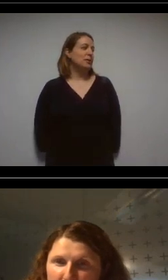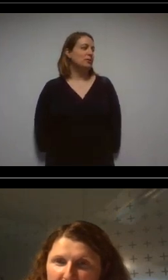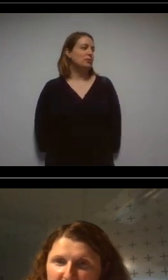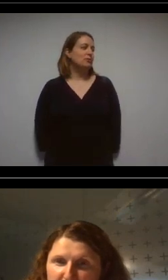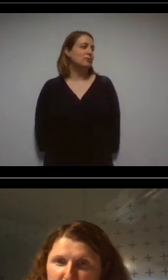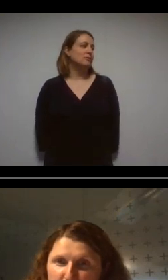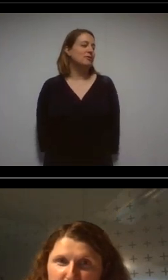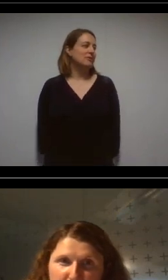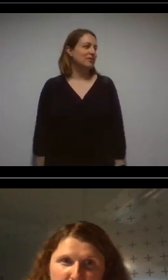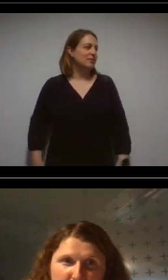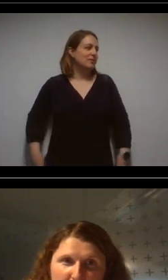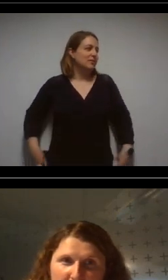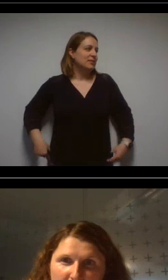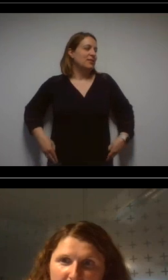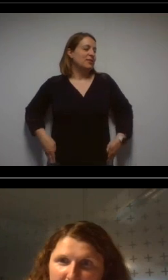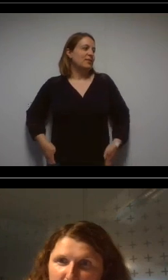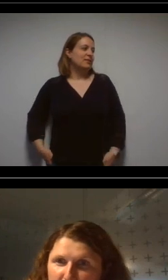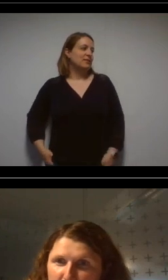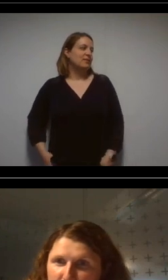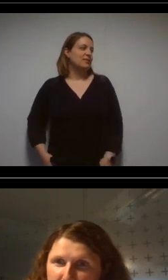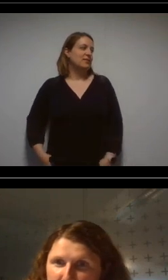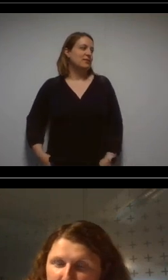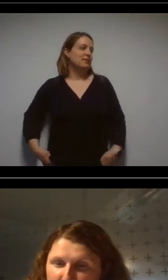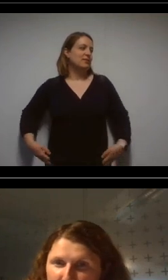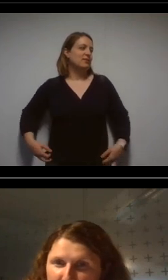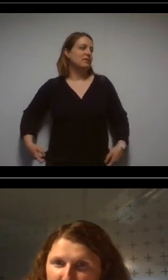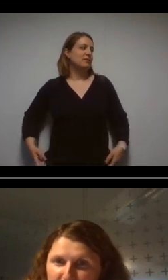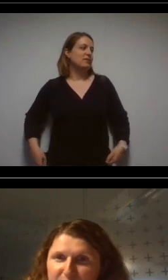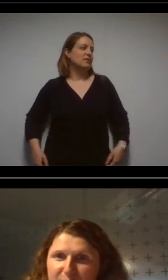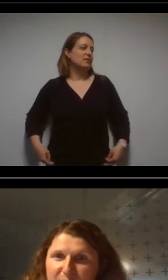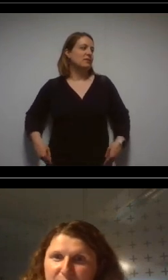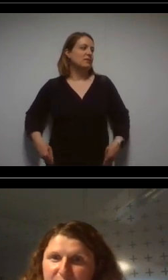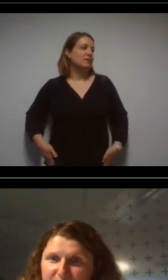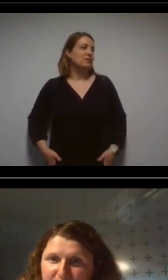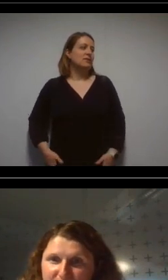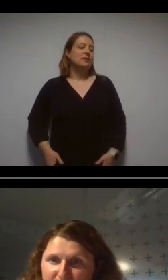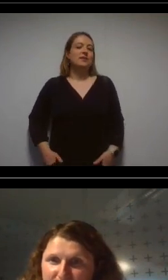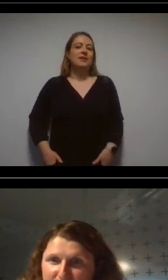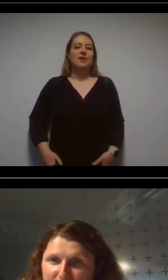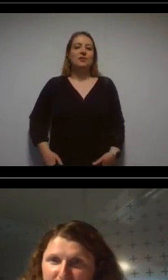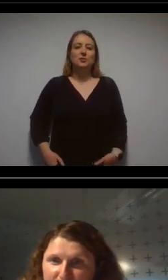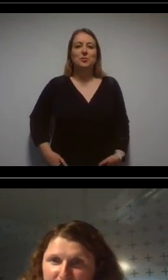Plus on aura d'infos, plus on pourra répondre au mieux à votre demande.